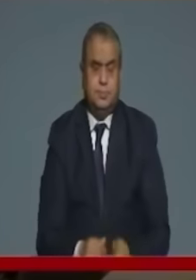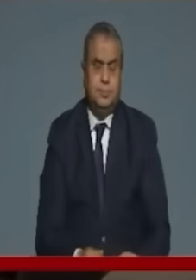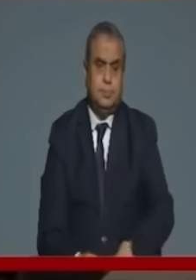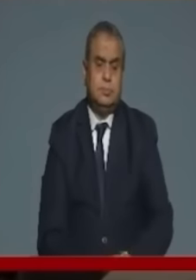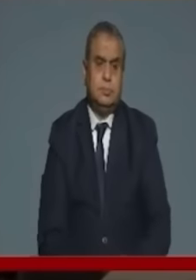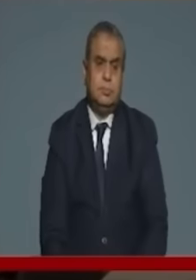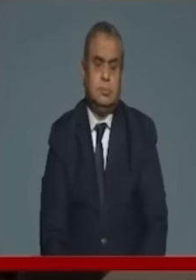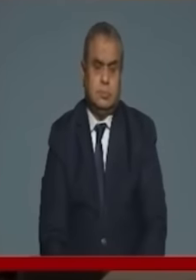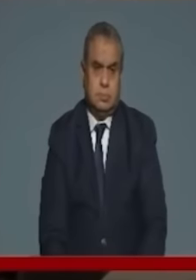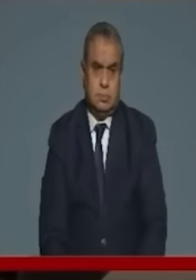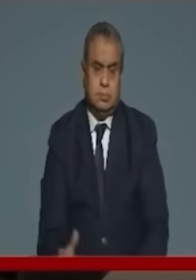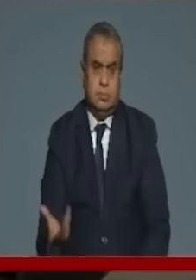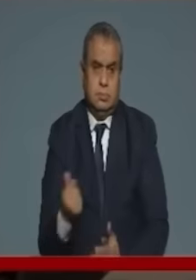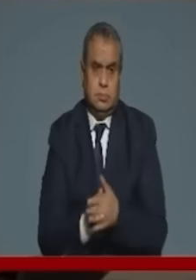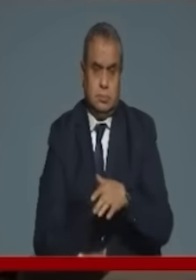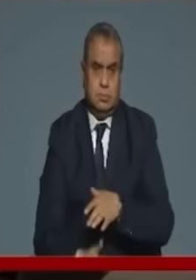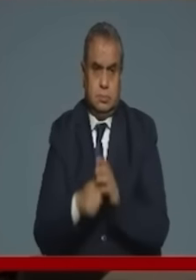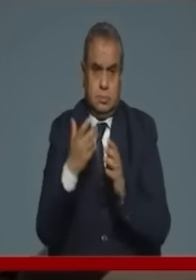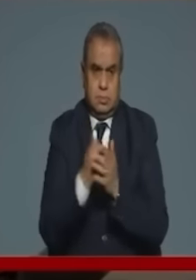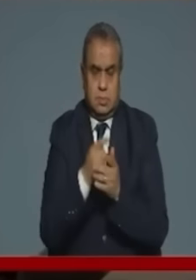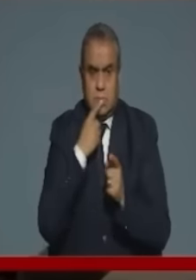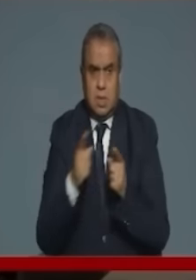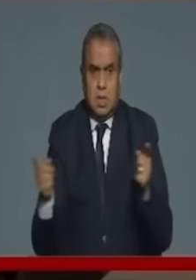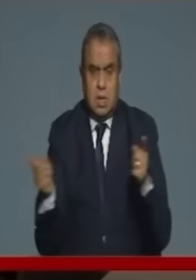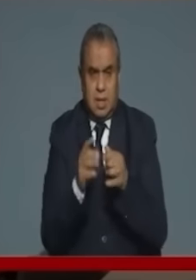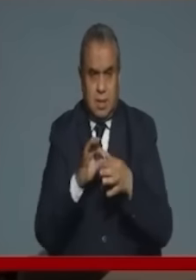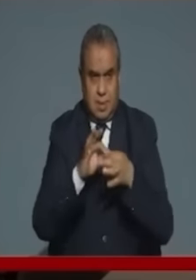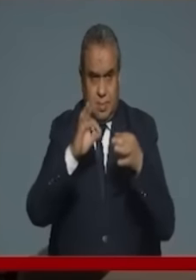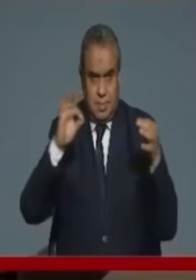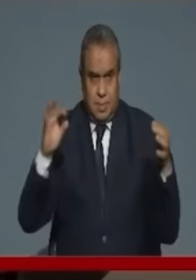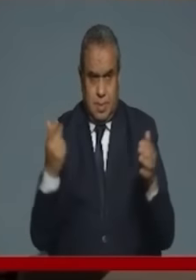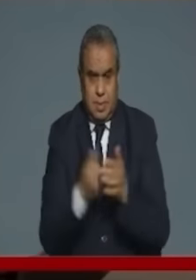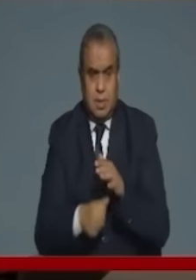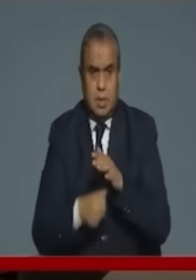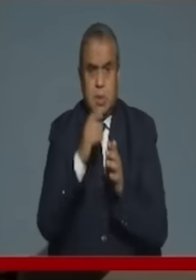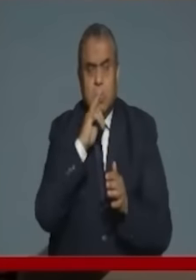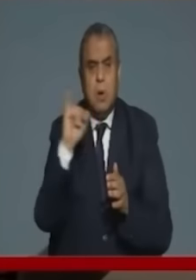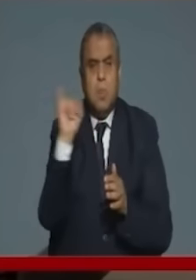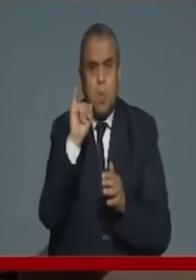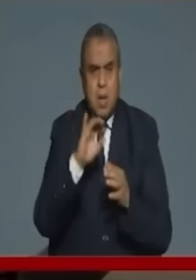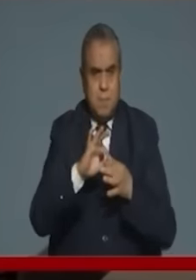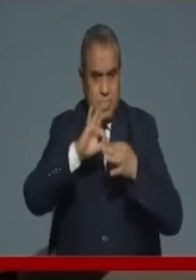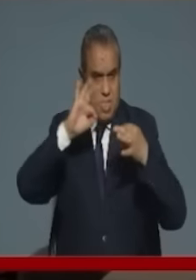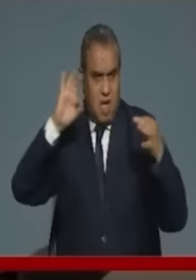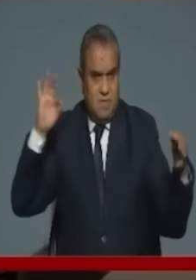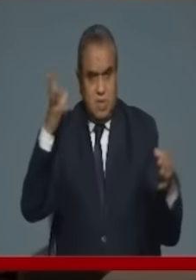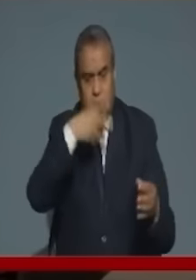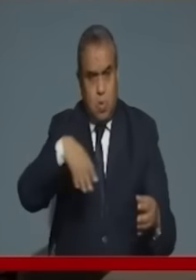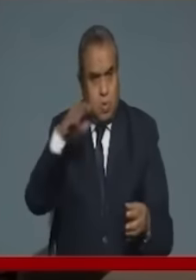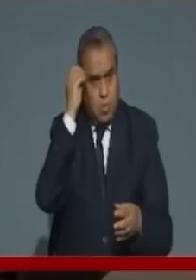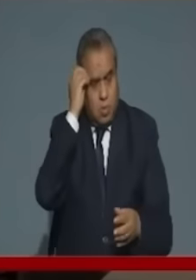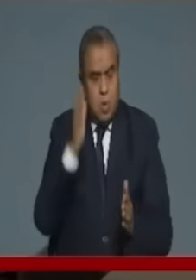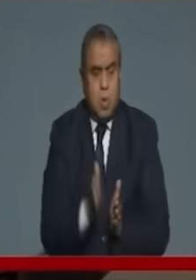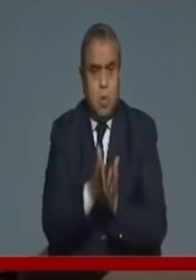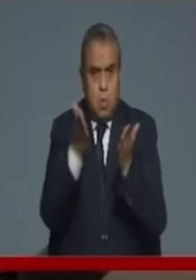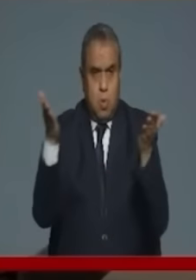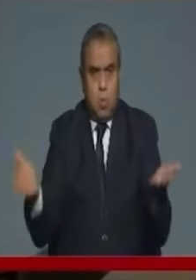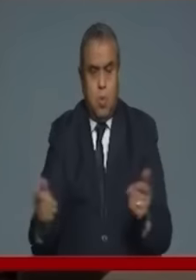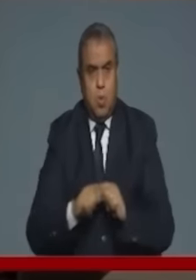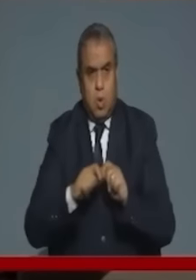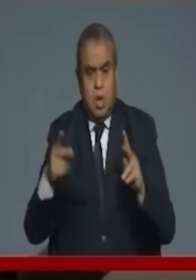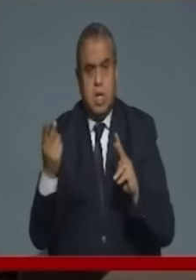إن حكى البرنامج اتكلمنا في النقطة دي، اسمحوا لي إن أنا ألقي الضوء عليها شوية عشان يعني تبقى واضحة للناس